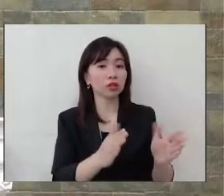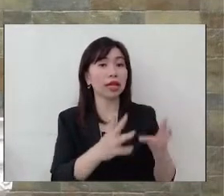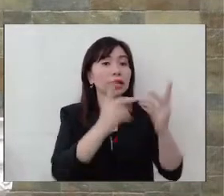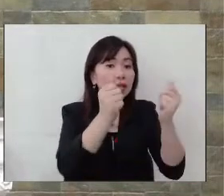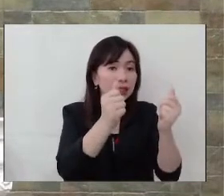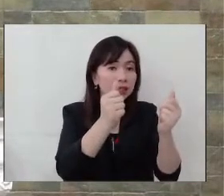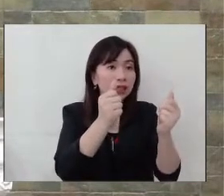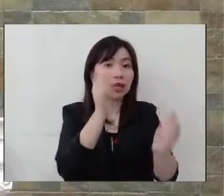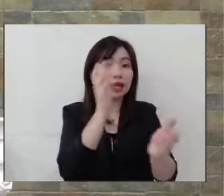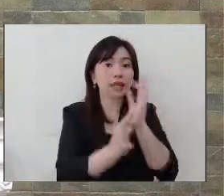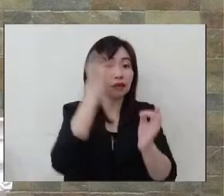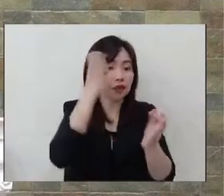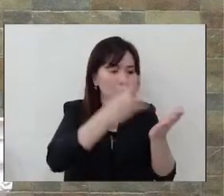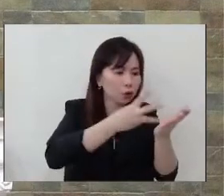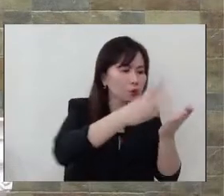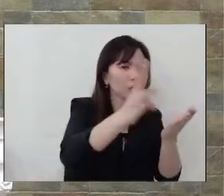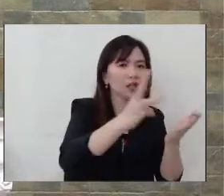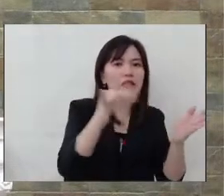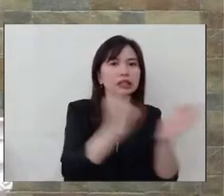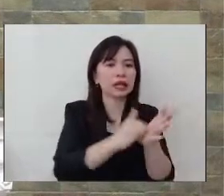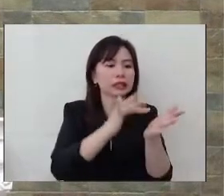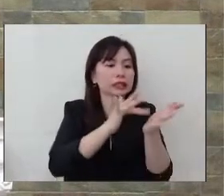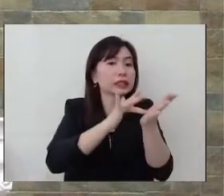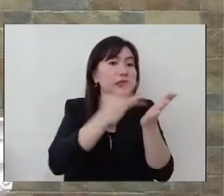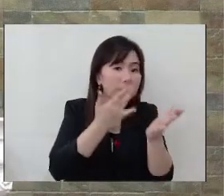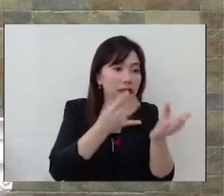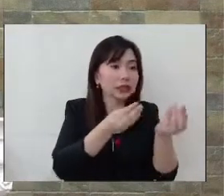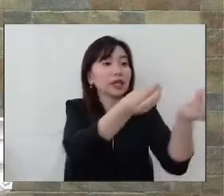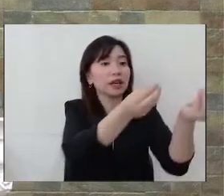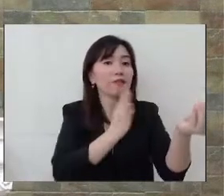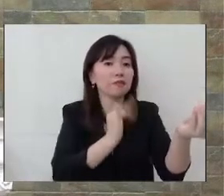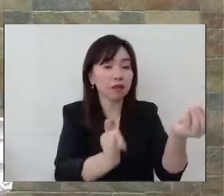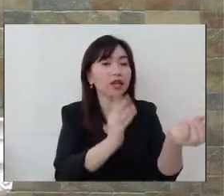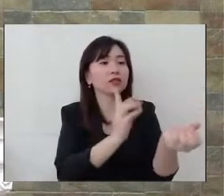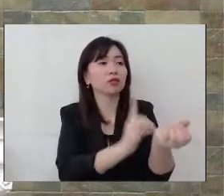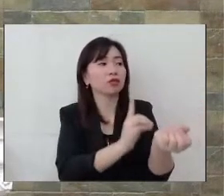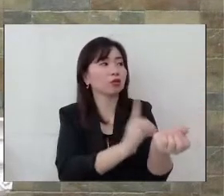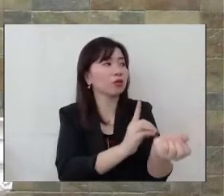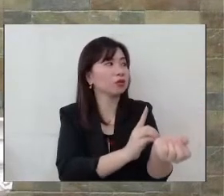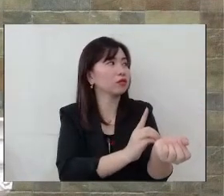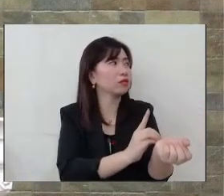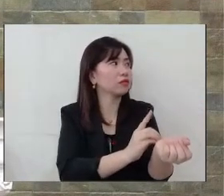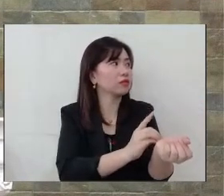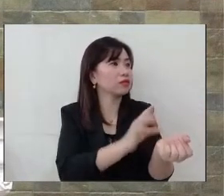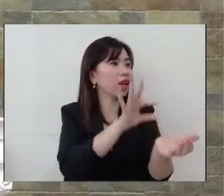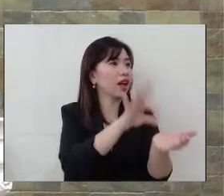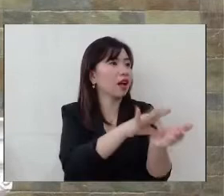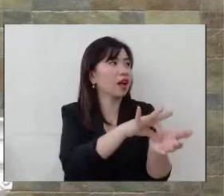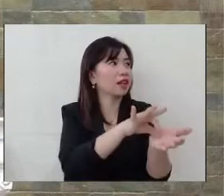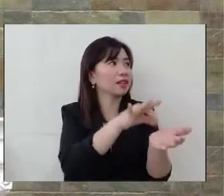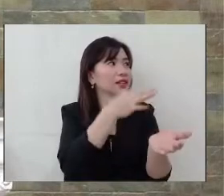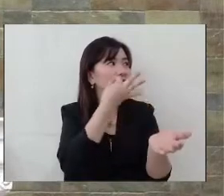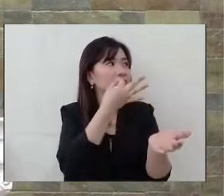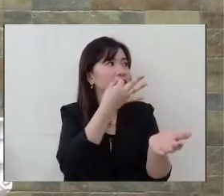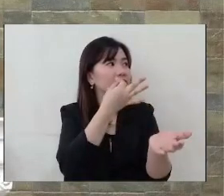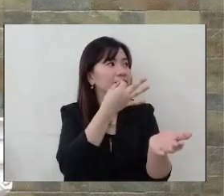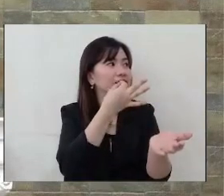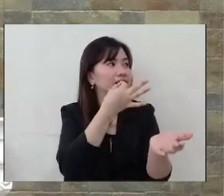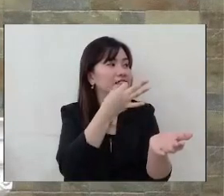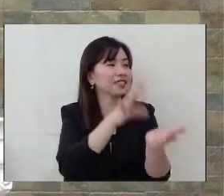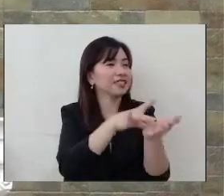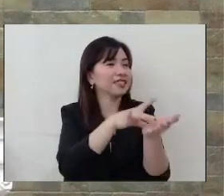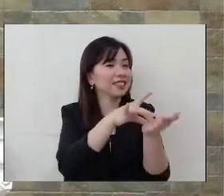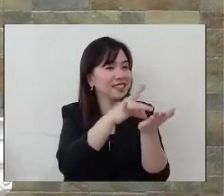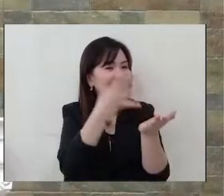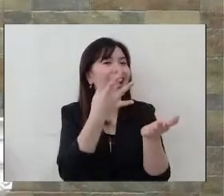lang. Ulitin ko po, team focus, wake up. Team preparation, wake up. Kapag kayo ay inaantok, just focus on